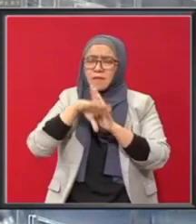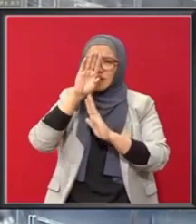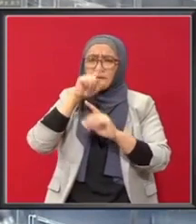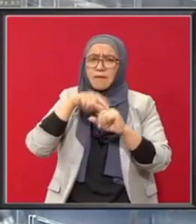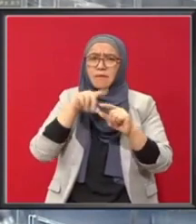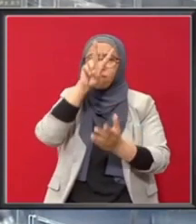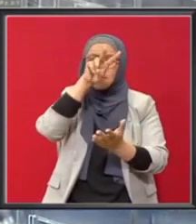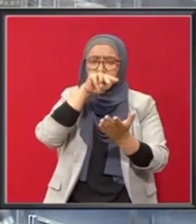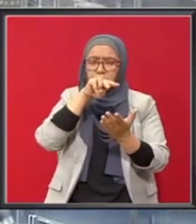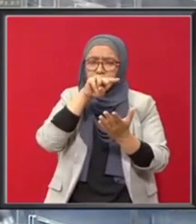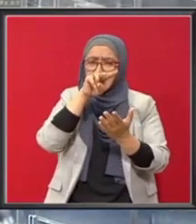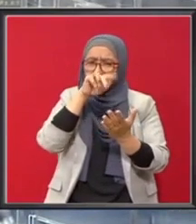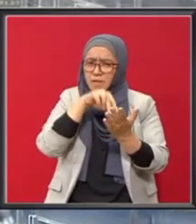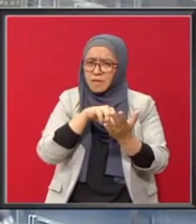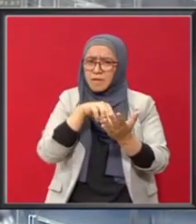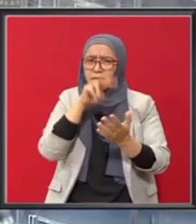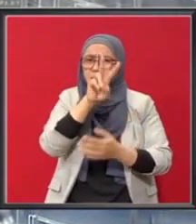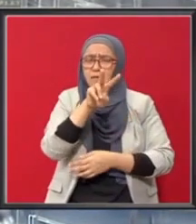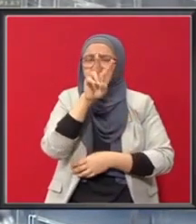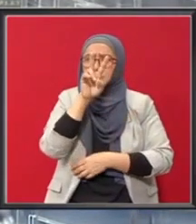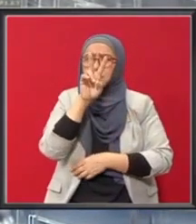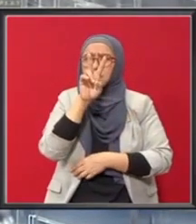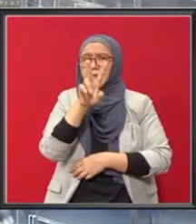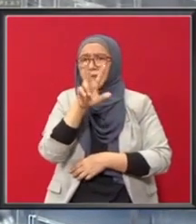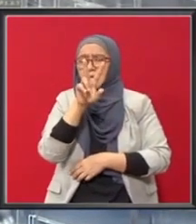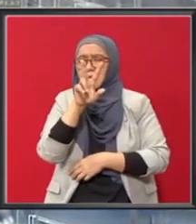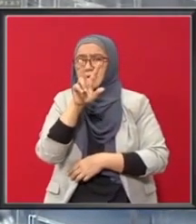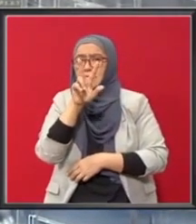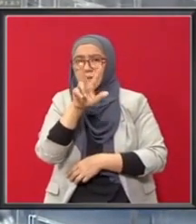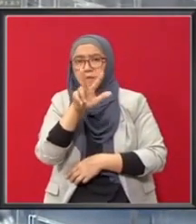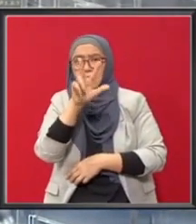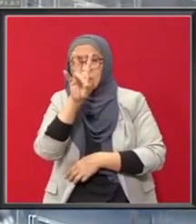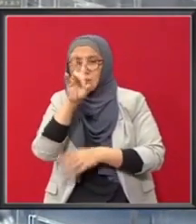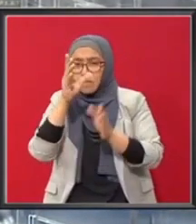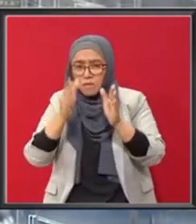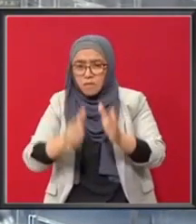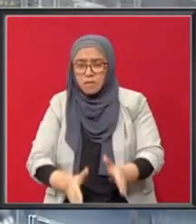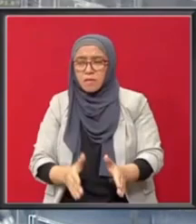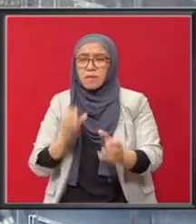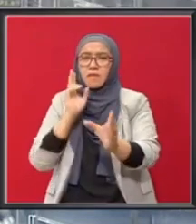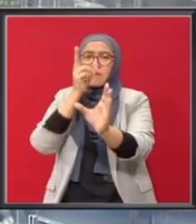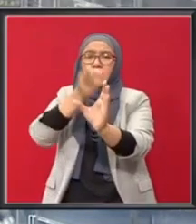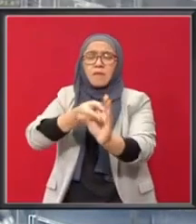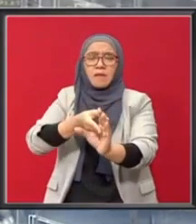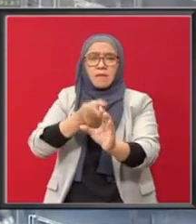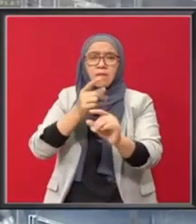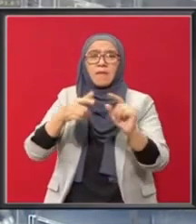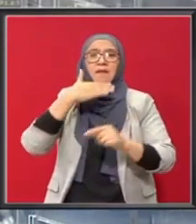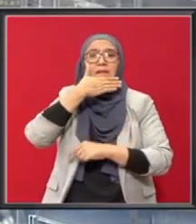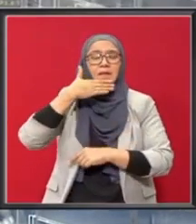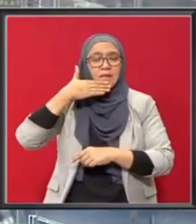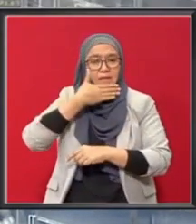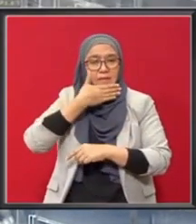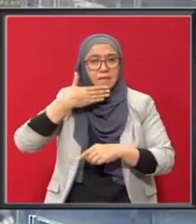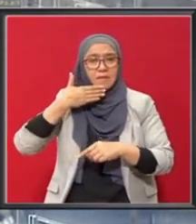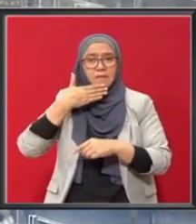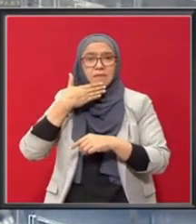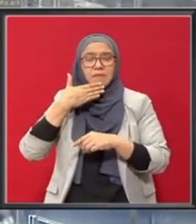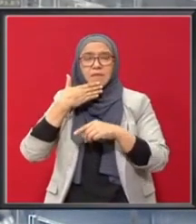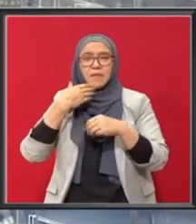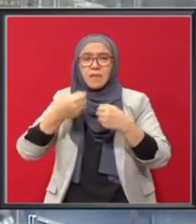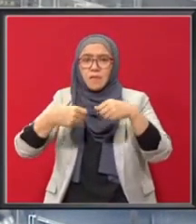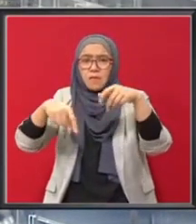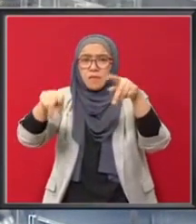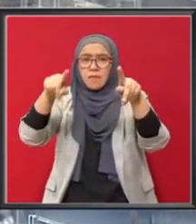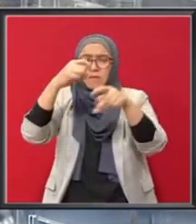2270 seramai 2237 orang telah menyertai yang employable student ataupun